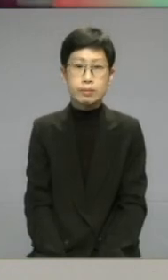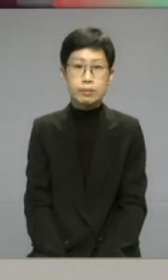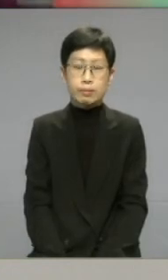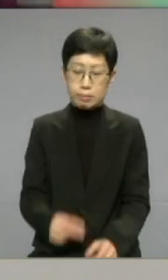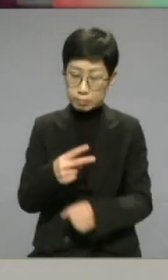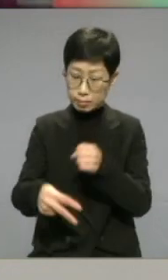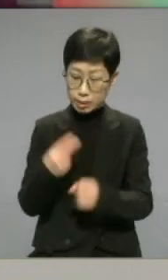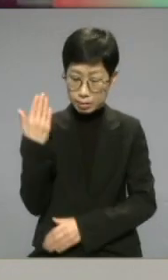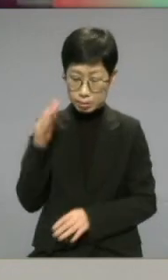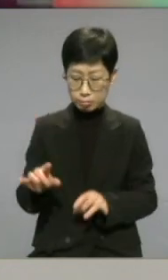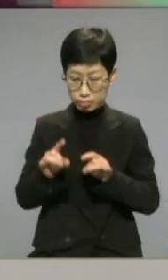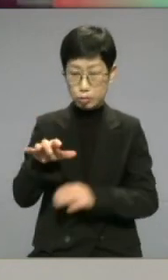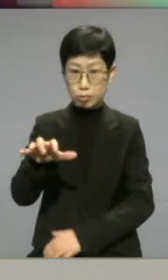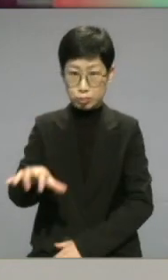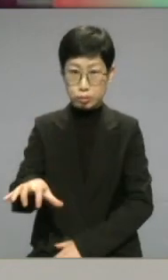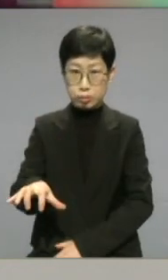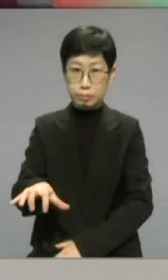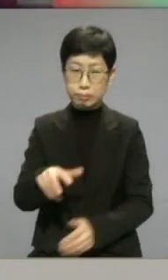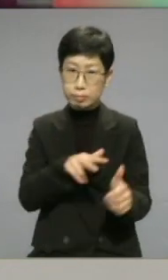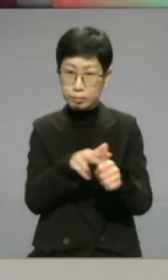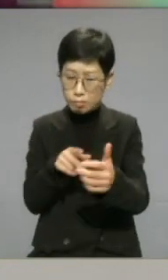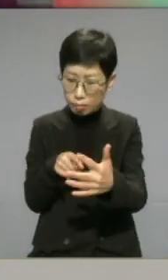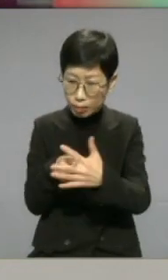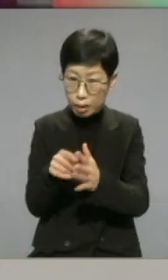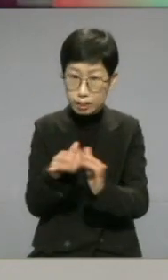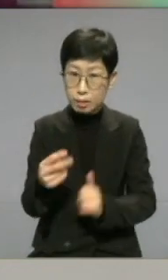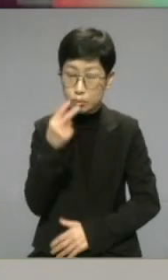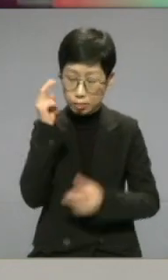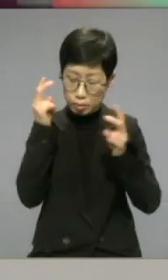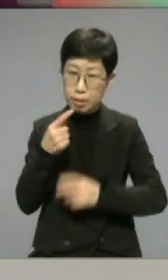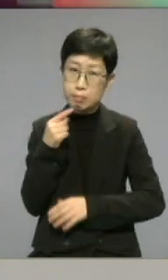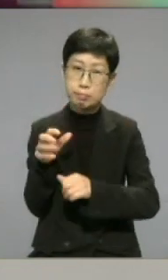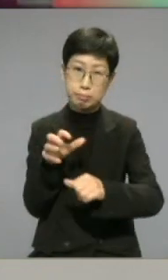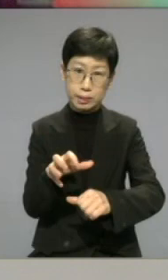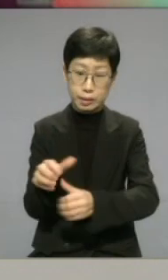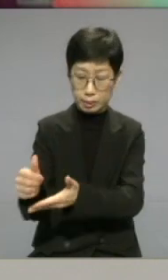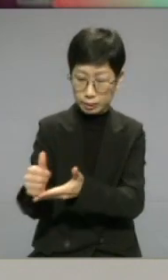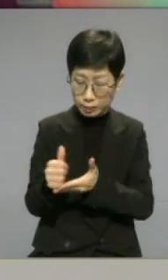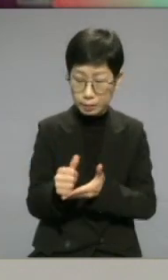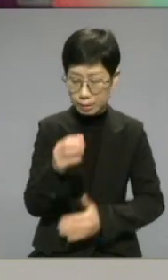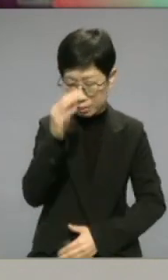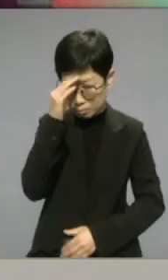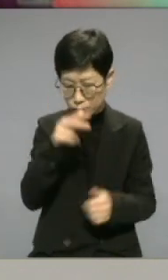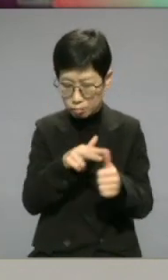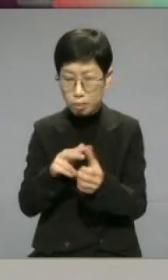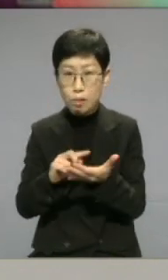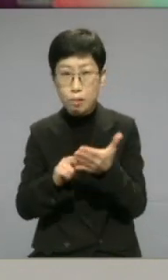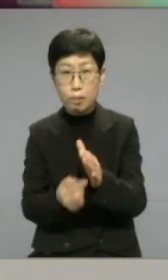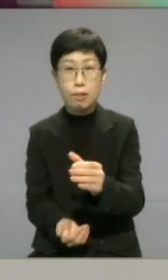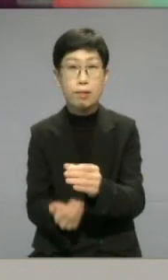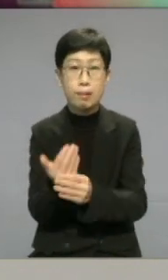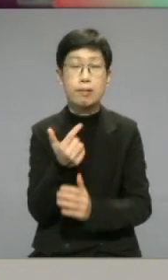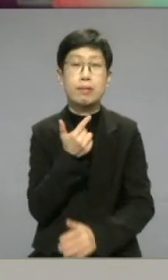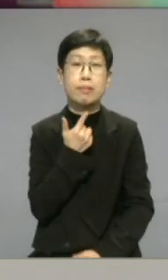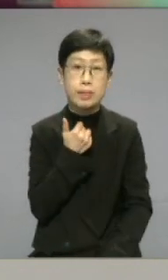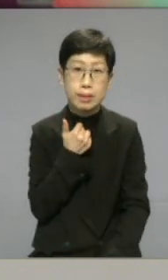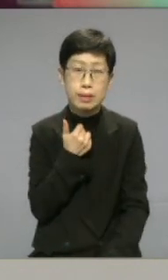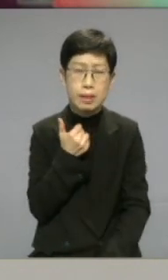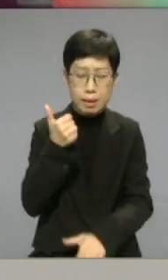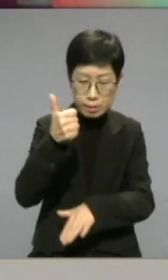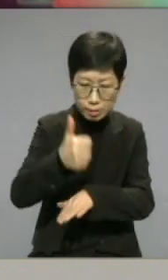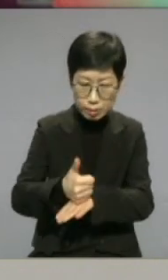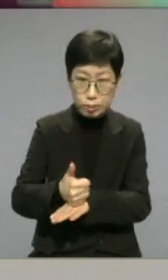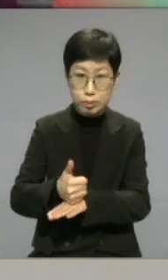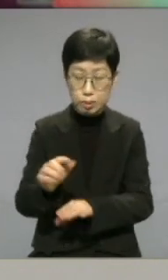2년 전 호주에서는 해커가 보험 회사를 협박하고 고객들의 질병 정보를 공개하는 사건이 있었습니다 마침내